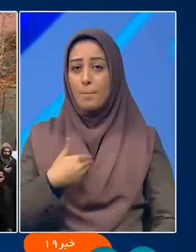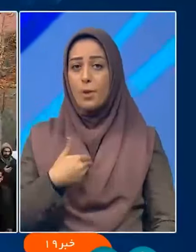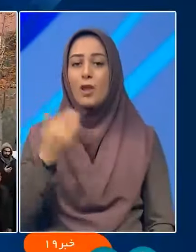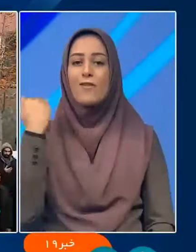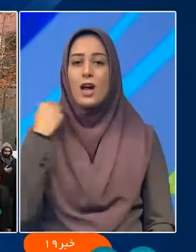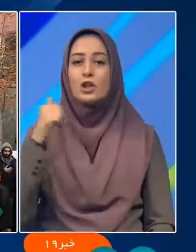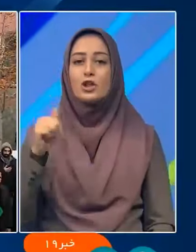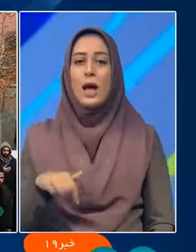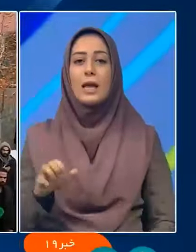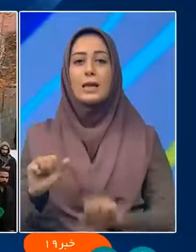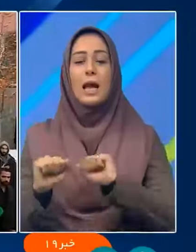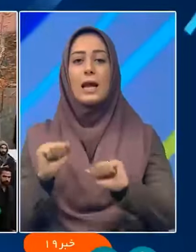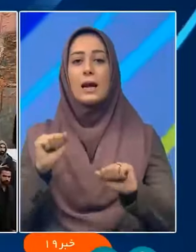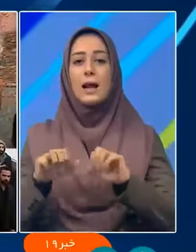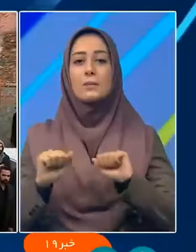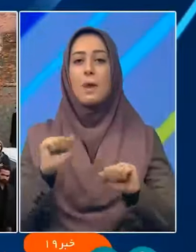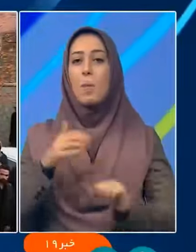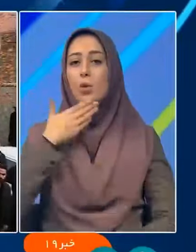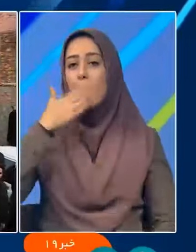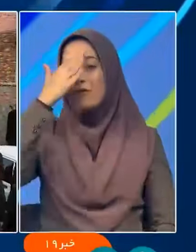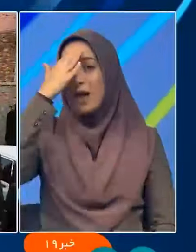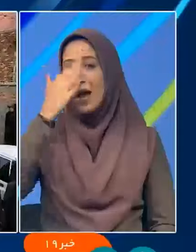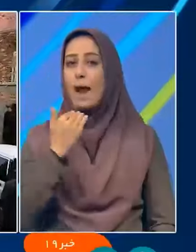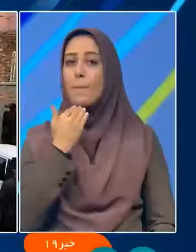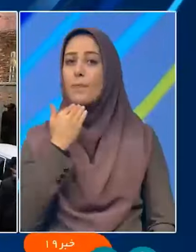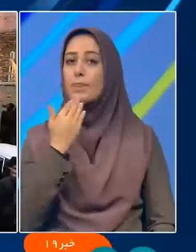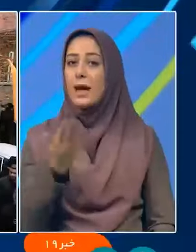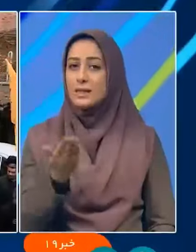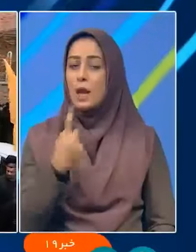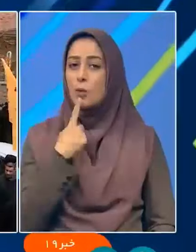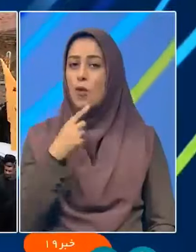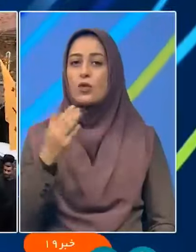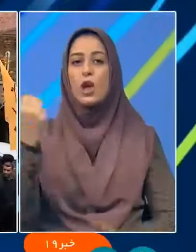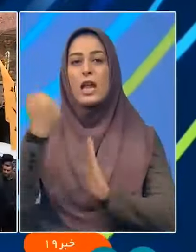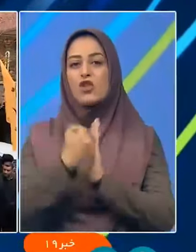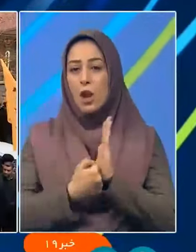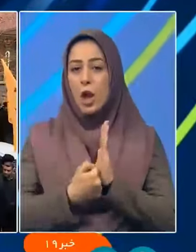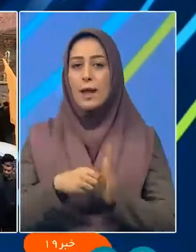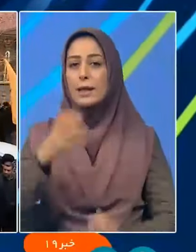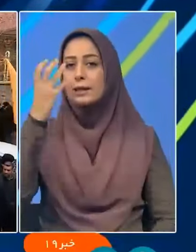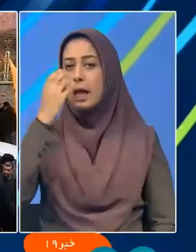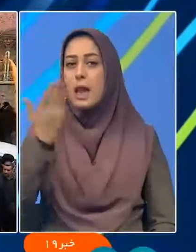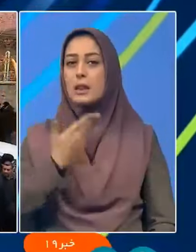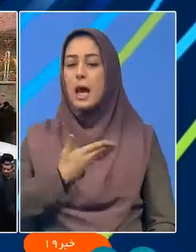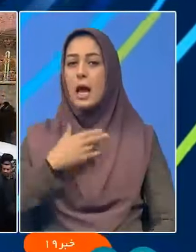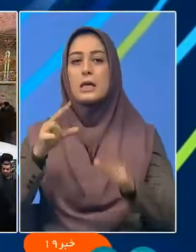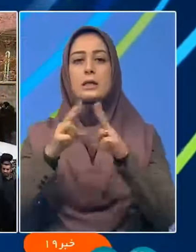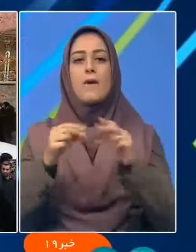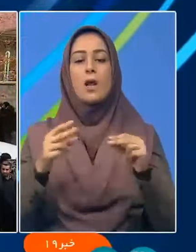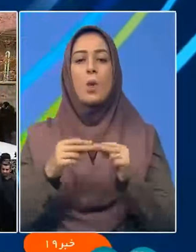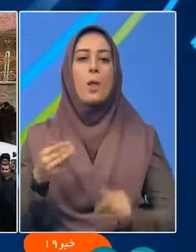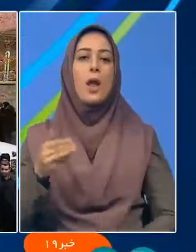این رزمنده مدافع حرم، جنایت تروریستی در حلب را ادامه جنایات صهیونیست‌ها در غزه و لبنان توصیف